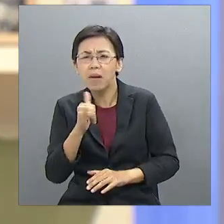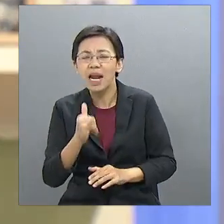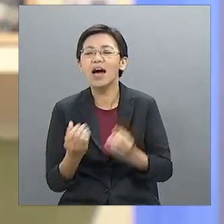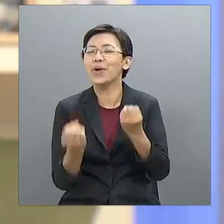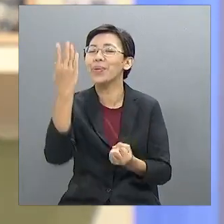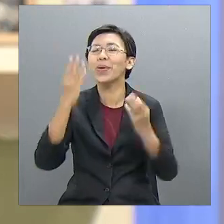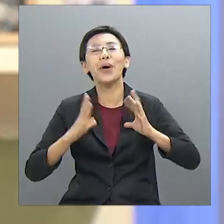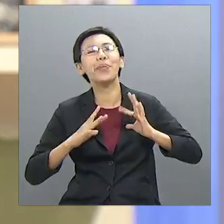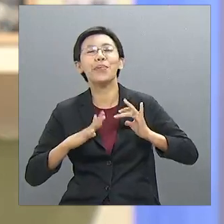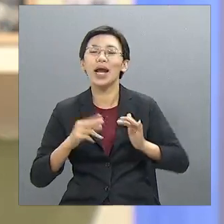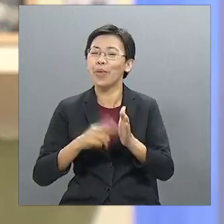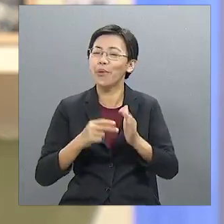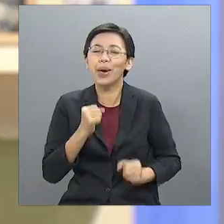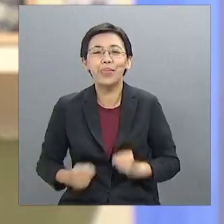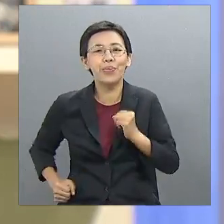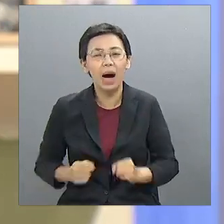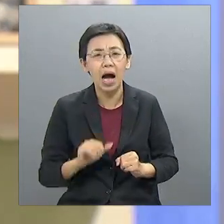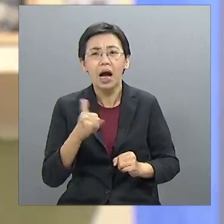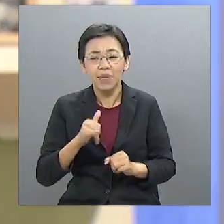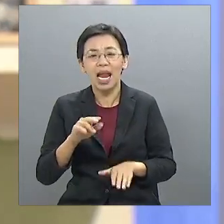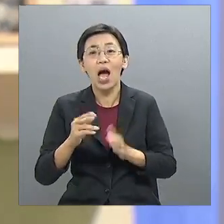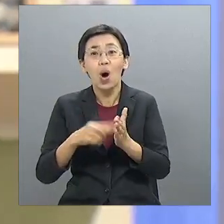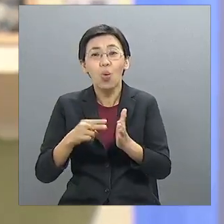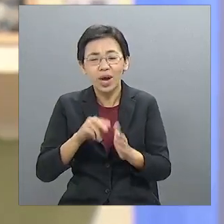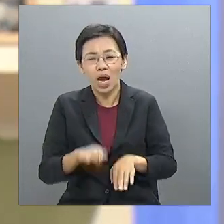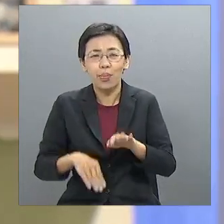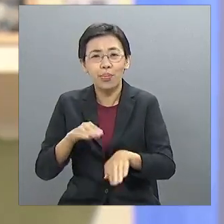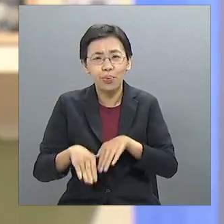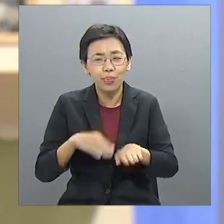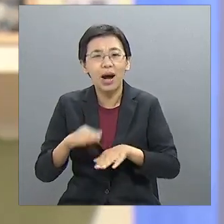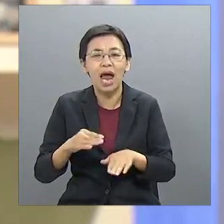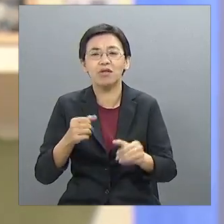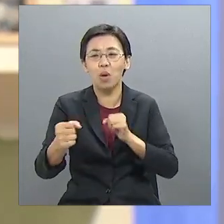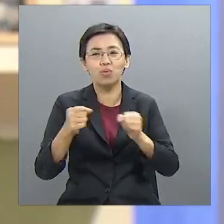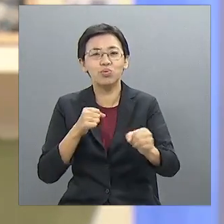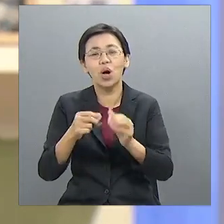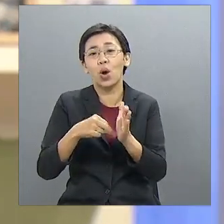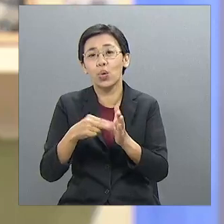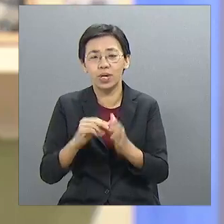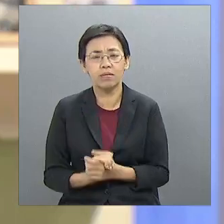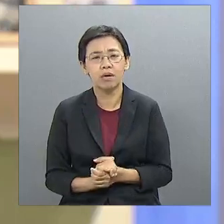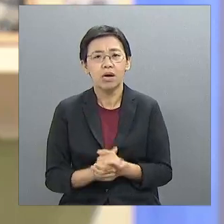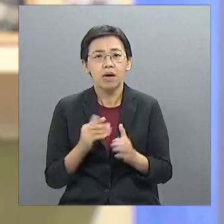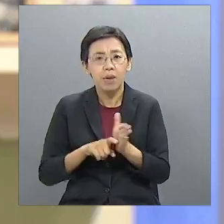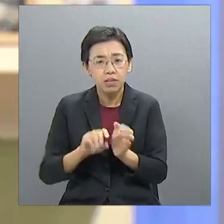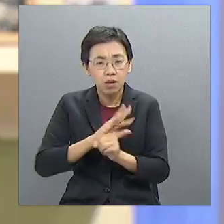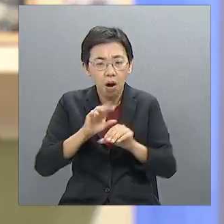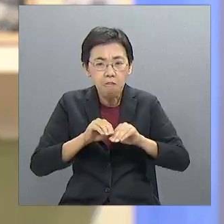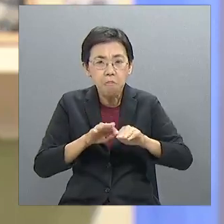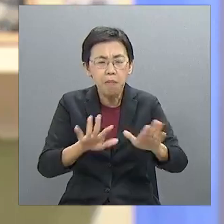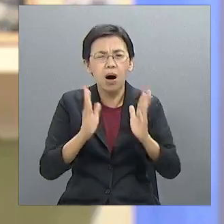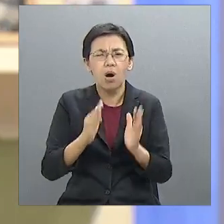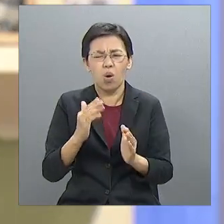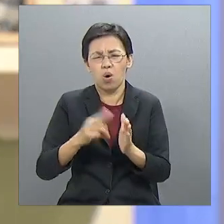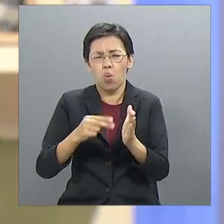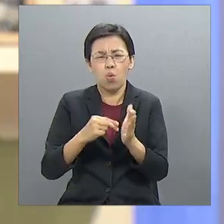คนชอบว่งบนรวิ่งก็แตกต่างกันไปแตใช่วทมีการแลระบาดของโวิ-19 ในชวงที่ผ่านมาหลายคนก็งดเวนการว่งไป